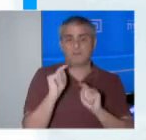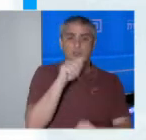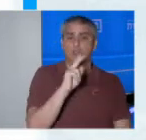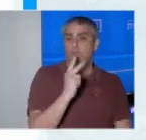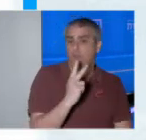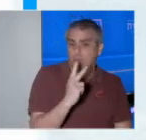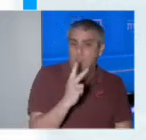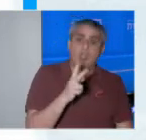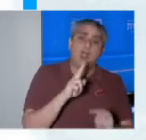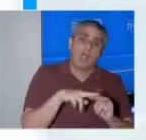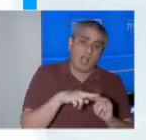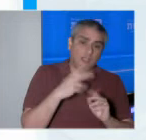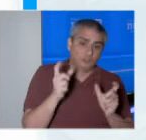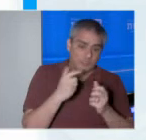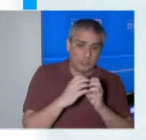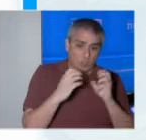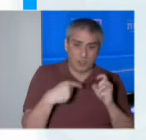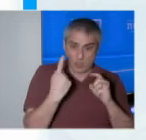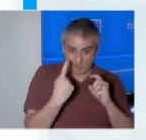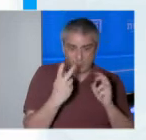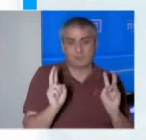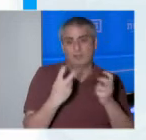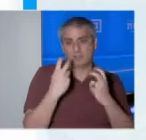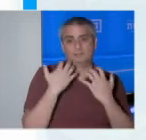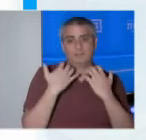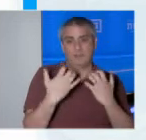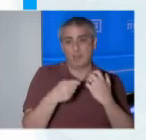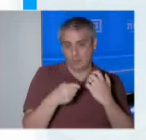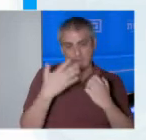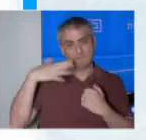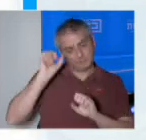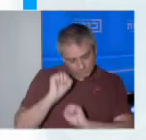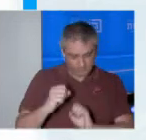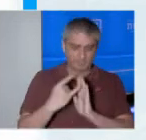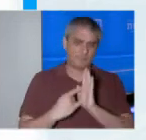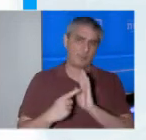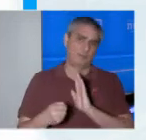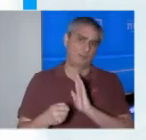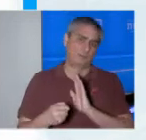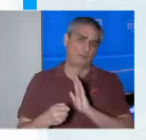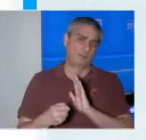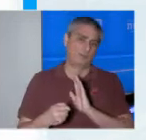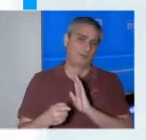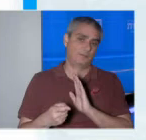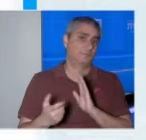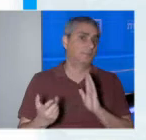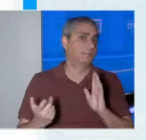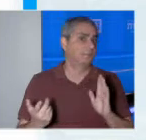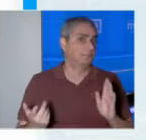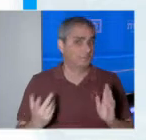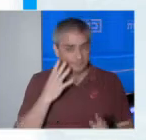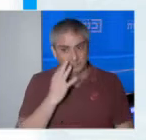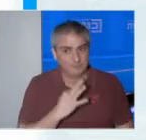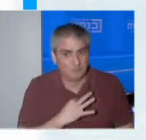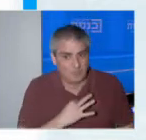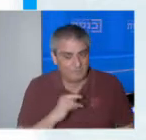בלבד ליום שני, ואז אחרי שהסגר יוארך ביום שני, תתכנס אז, ביום שני הקרוב, המליאה, ותצביע בעד החוק. שימו